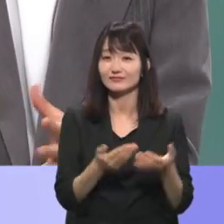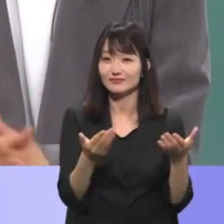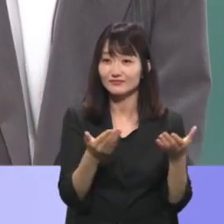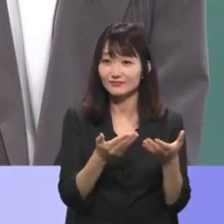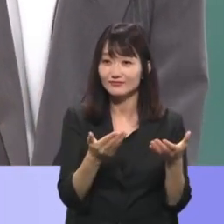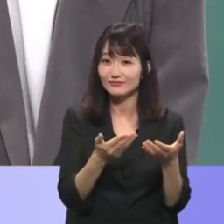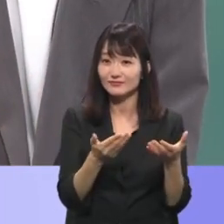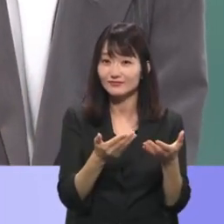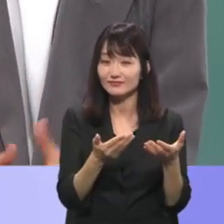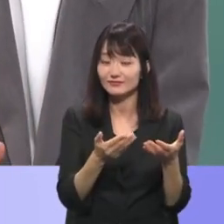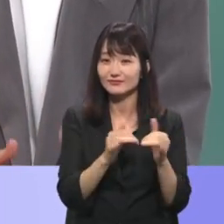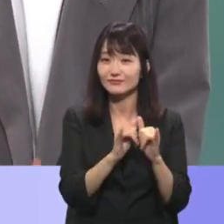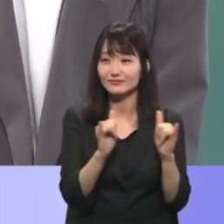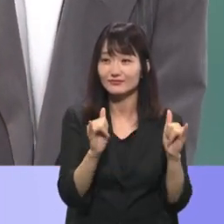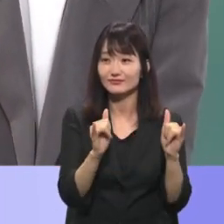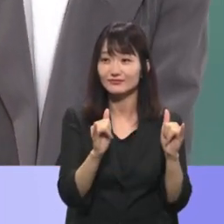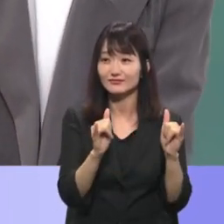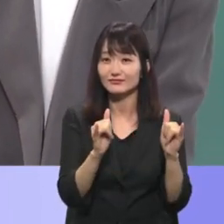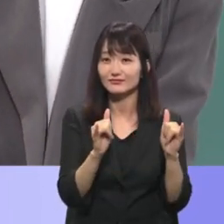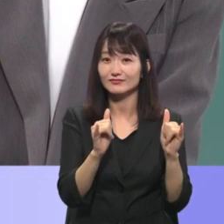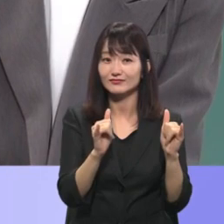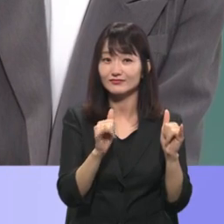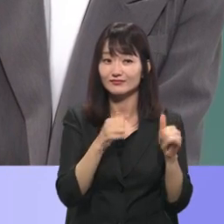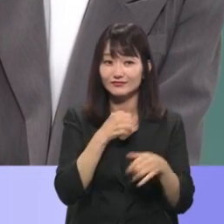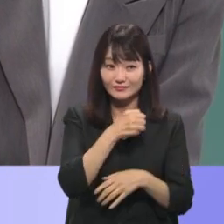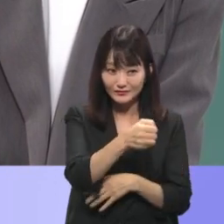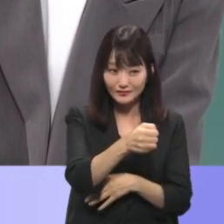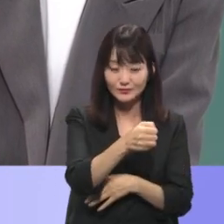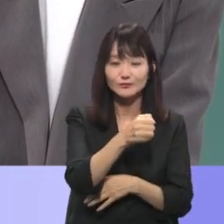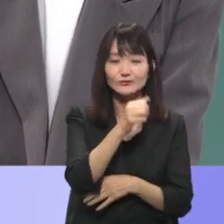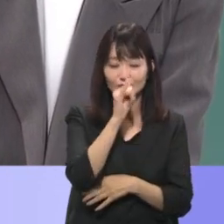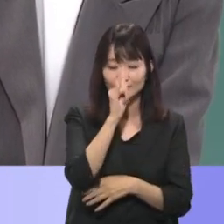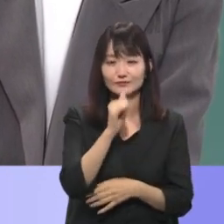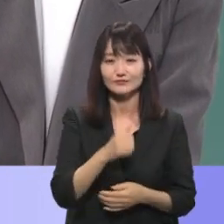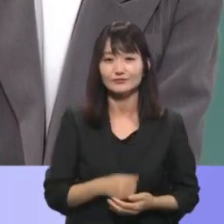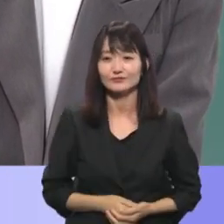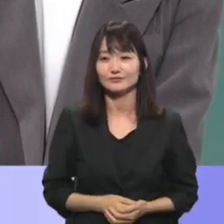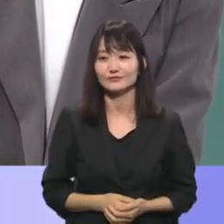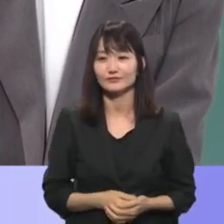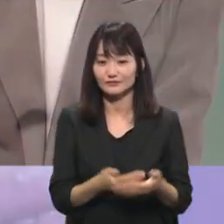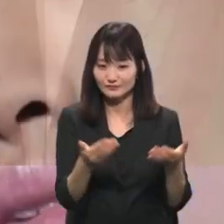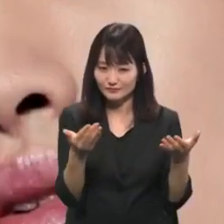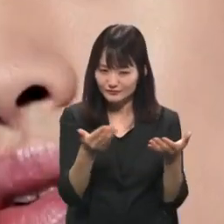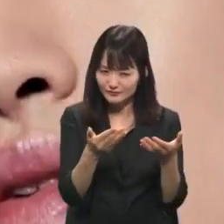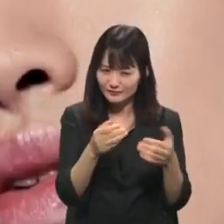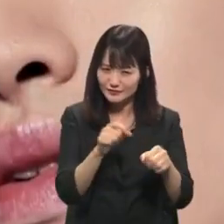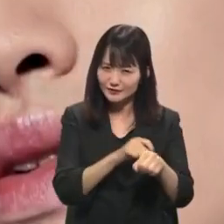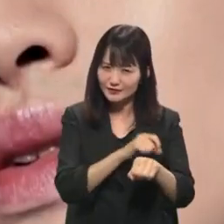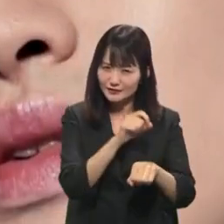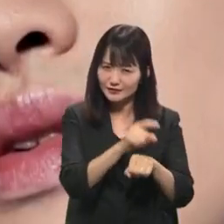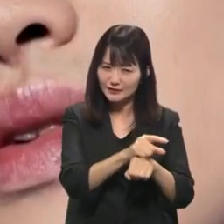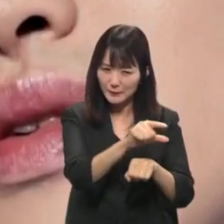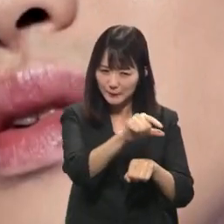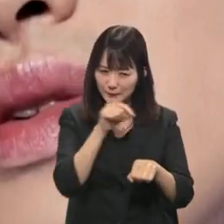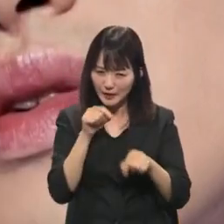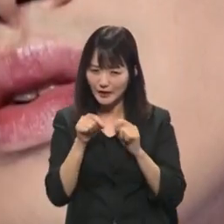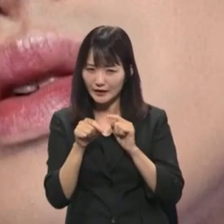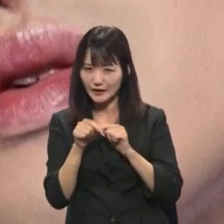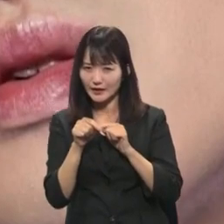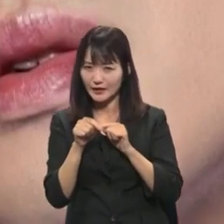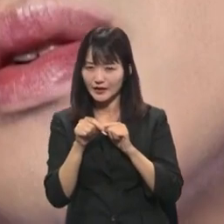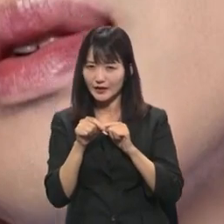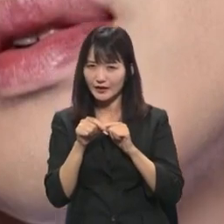직업군을 가지고 계신 분들 저희가 좀 인터뷰 같은 것도 하고 하죠 그 직업군의 특색을 살리기 위해서 만나서